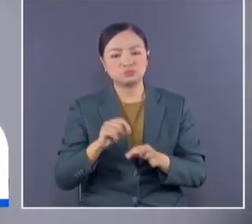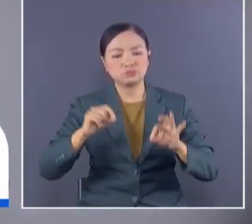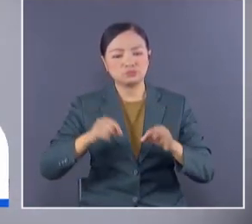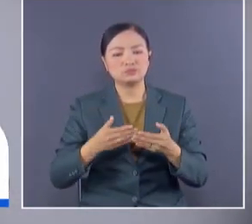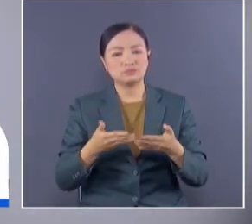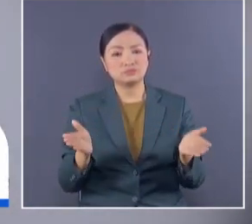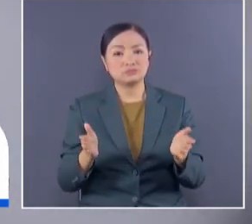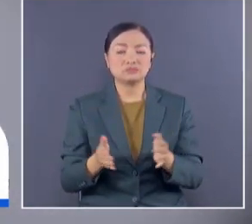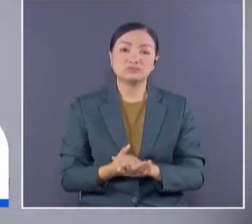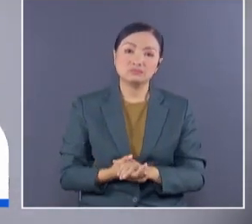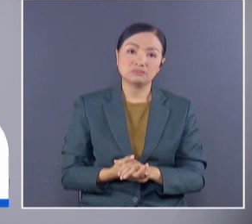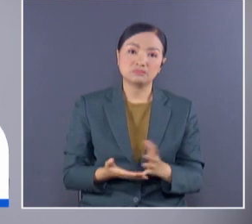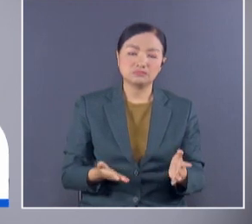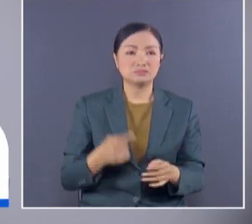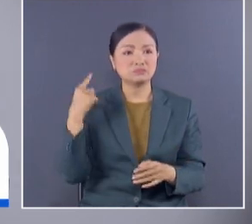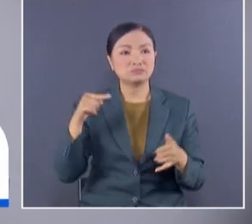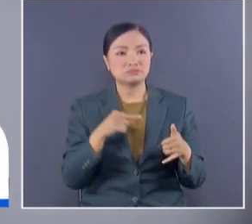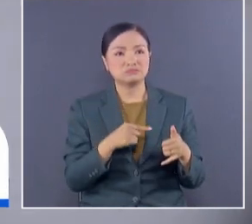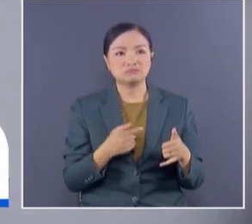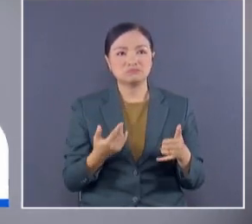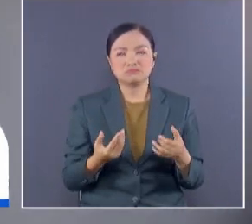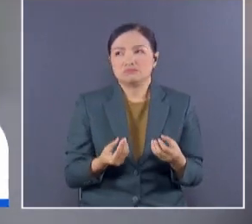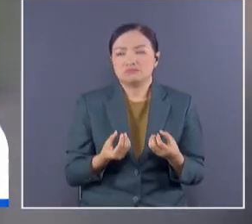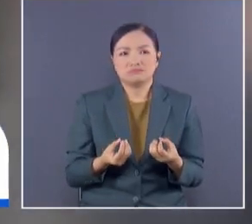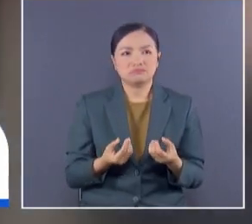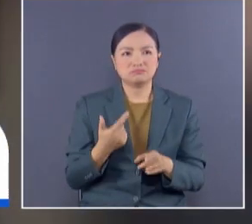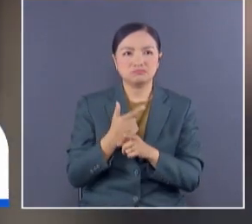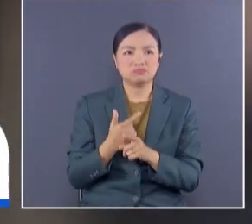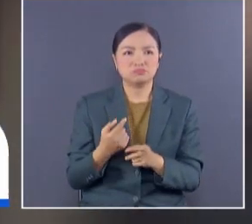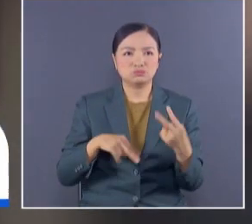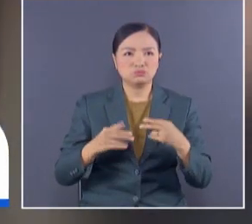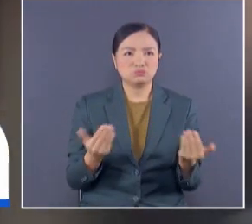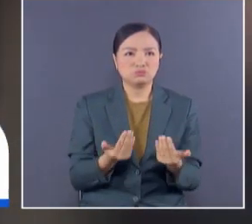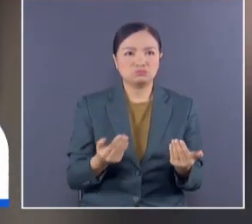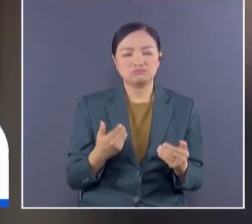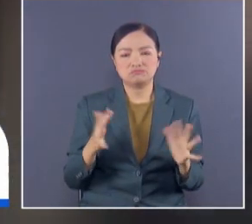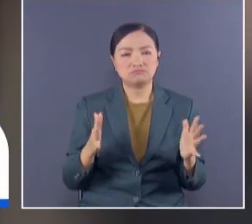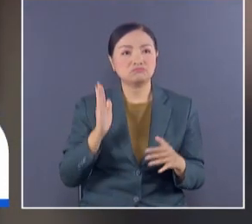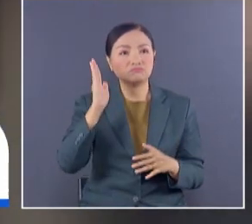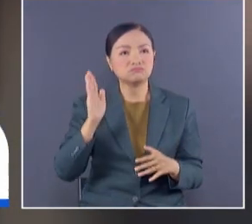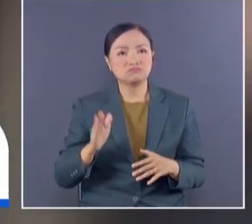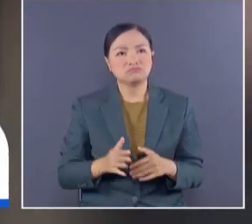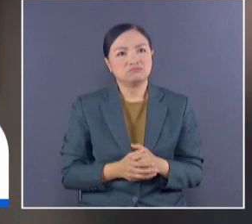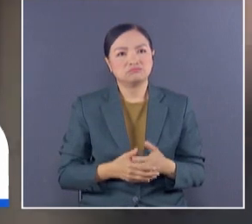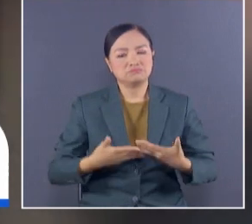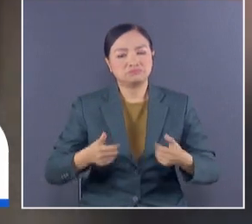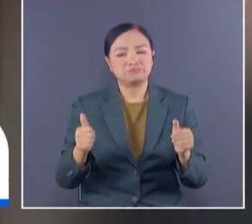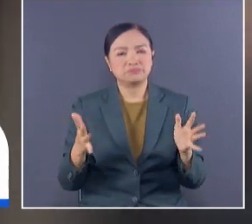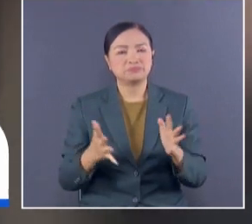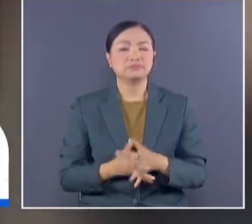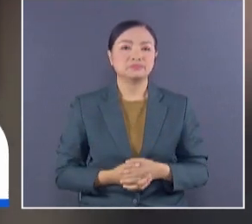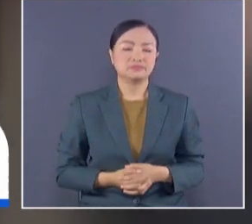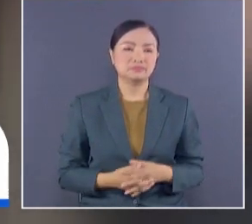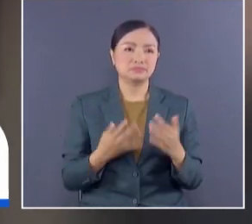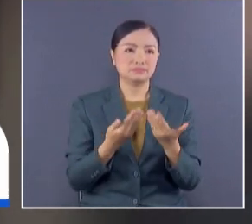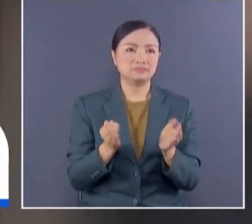เซ็นใบหย่าเป็นที่เรียบร้อยแล้วค่ะแถมฝ่ายหญิงไม่ได้อะไรเลยแม้แต่ค่าเลี้ยงดูลูกสาวเพราะฝ่ายชายไม่ยอมรับข้อตกลงแล้ว